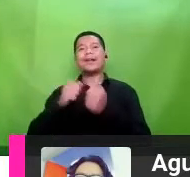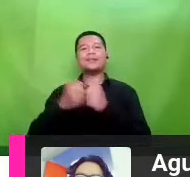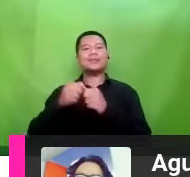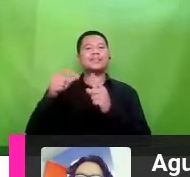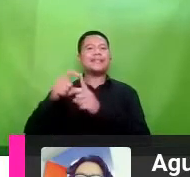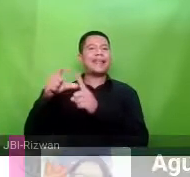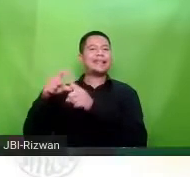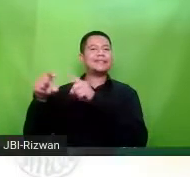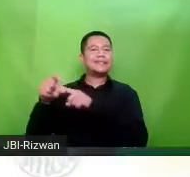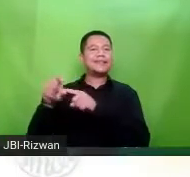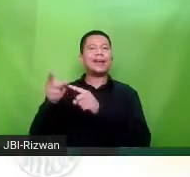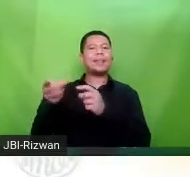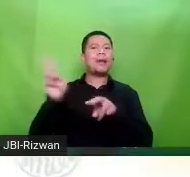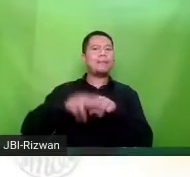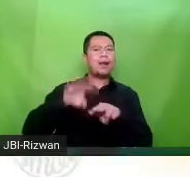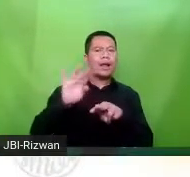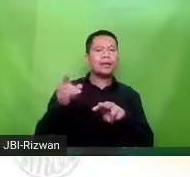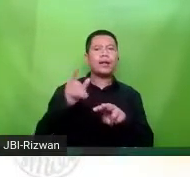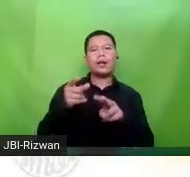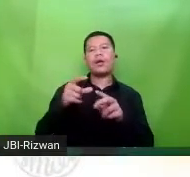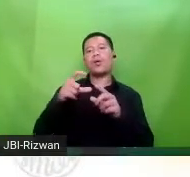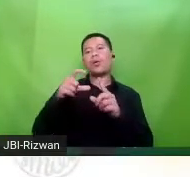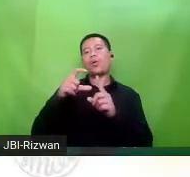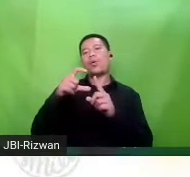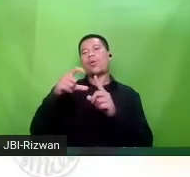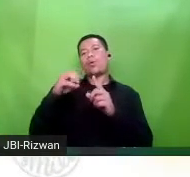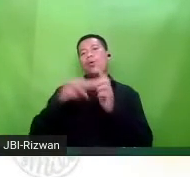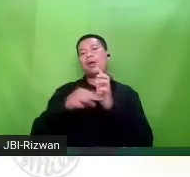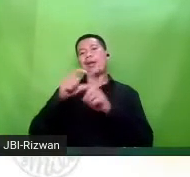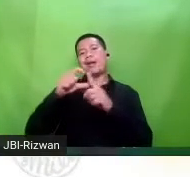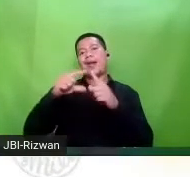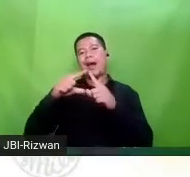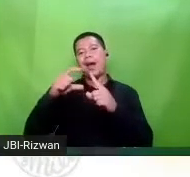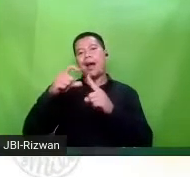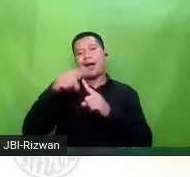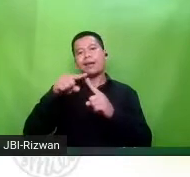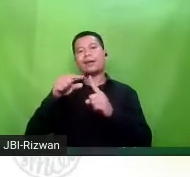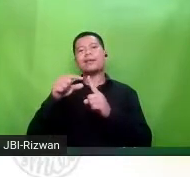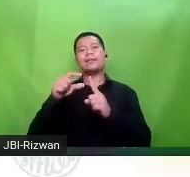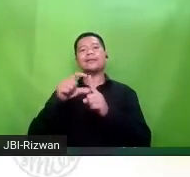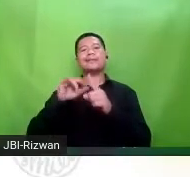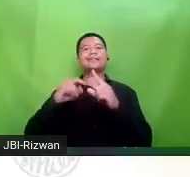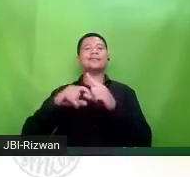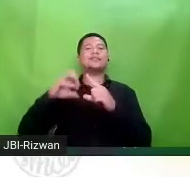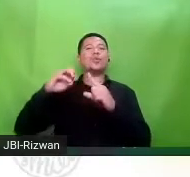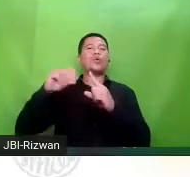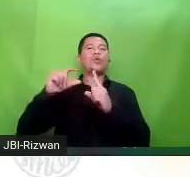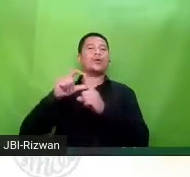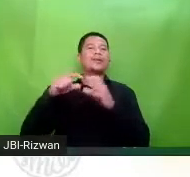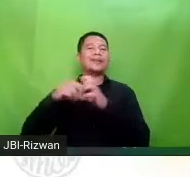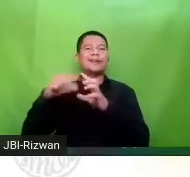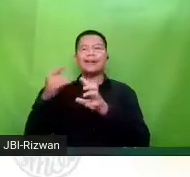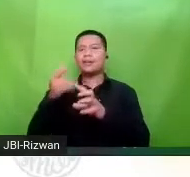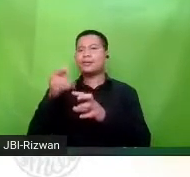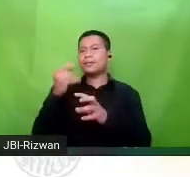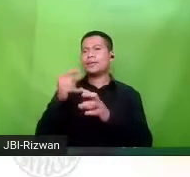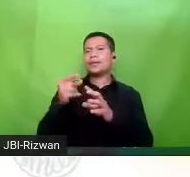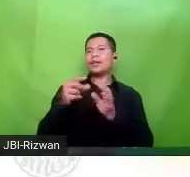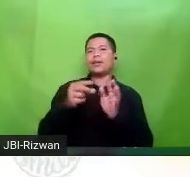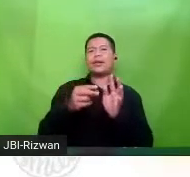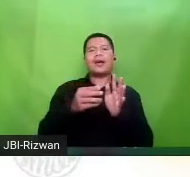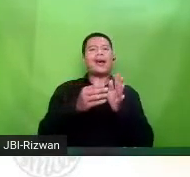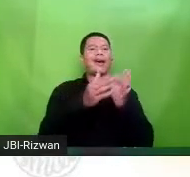dengan conduct disorder. Conduct disorder itu perilaku-perilaku yang tidak sesuai dengan norma aturan yang